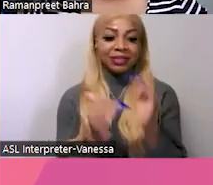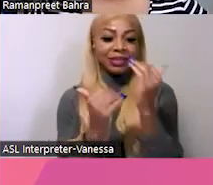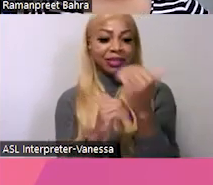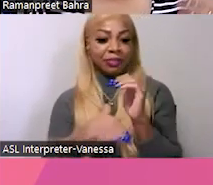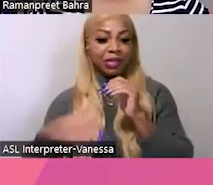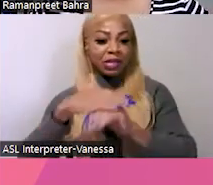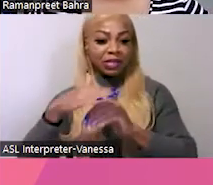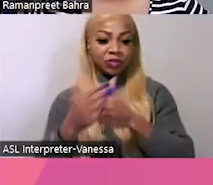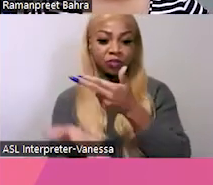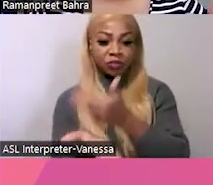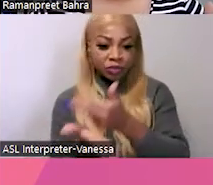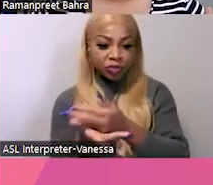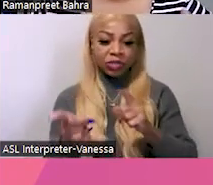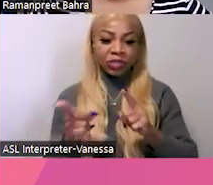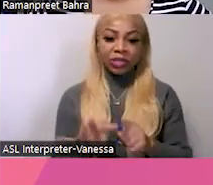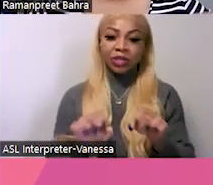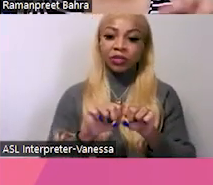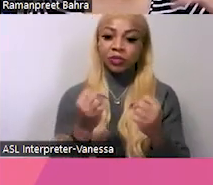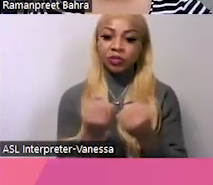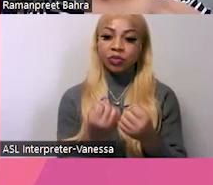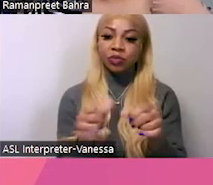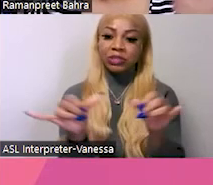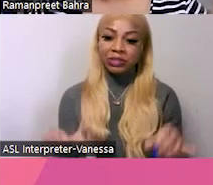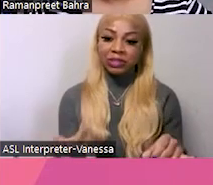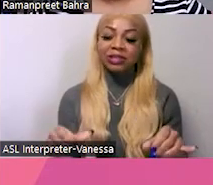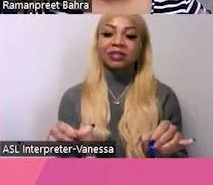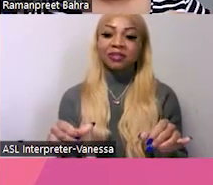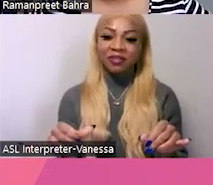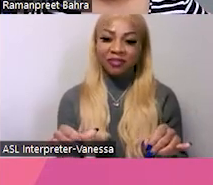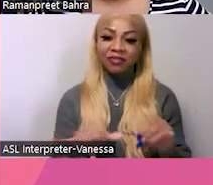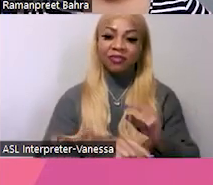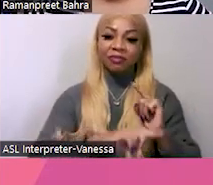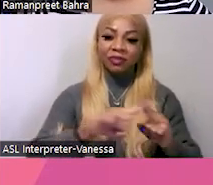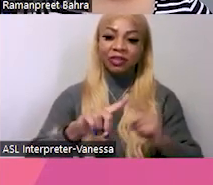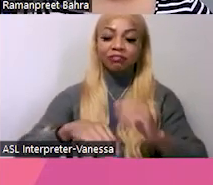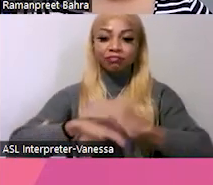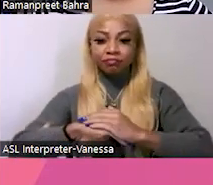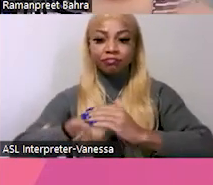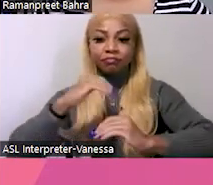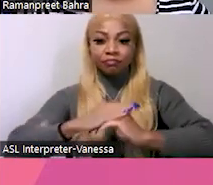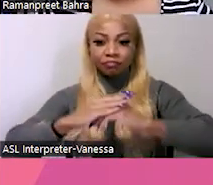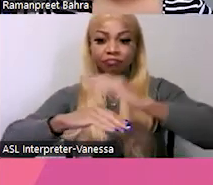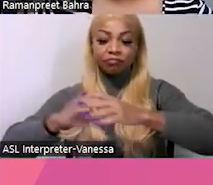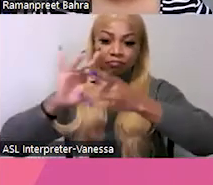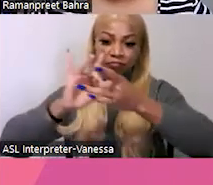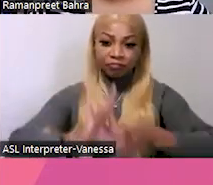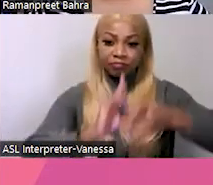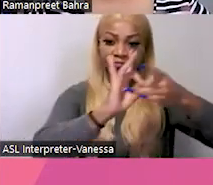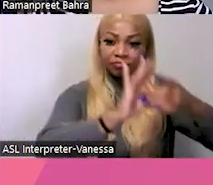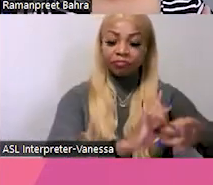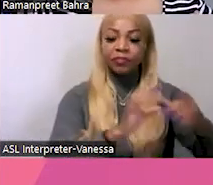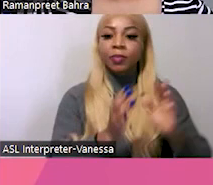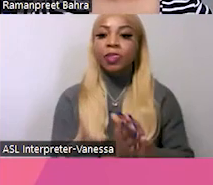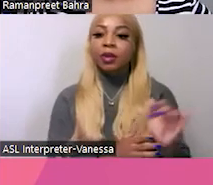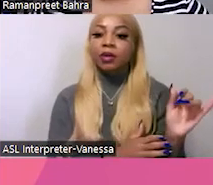l'intersectionnalité euh, indique qu'il y a un accès limité aux ressources et aux systèmes le long de toutes ces intersections.